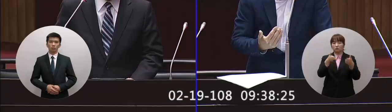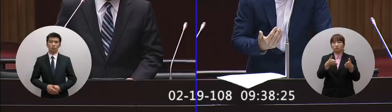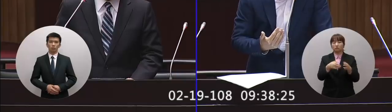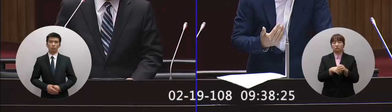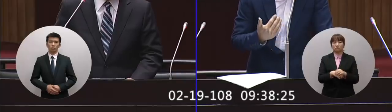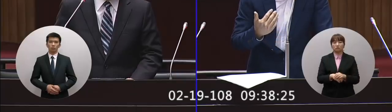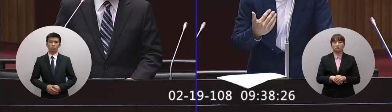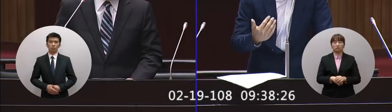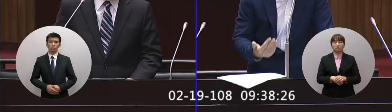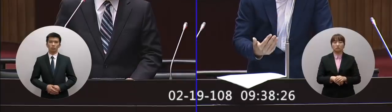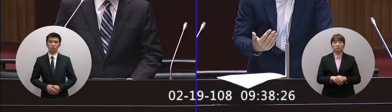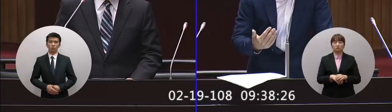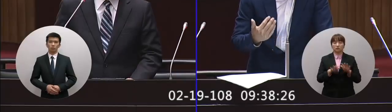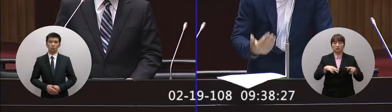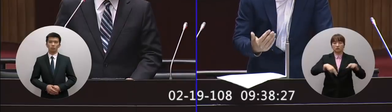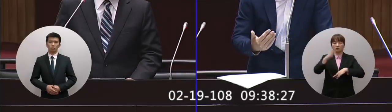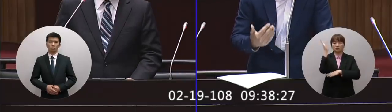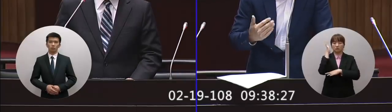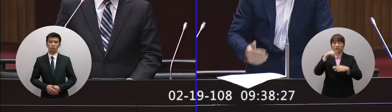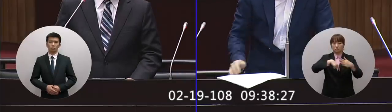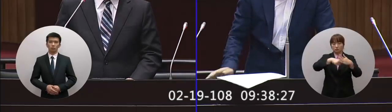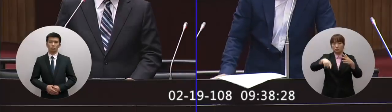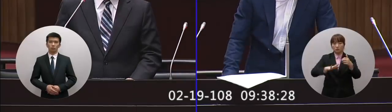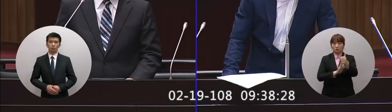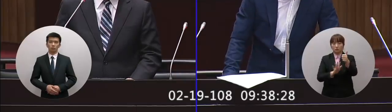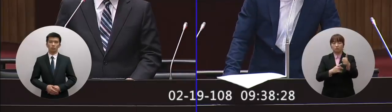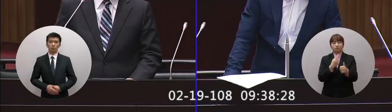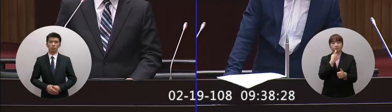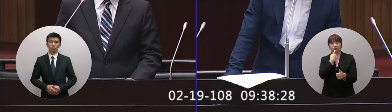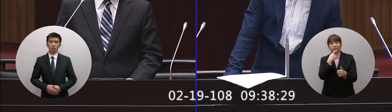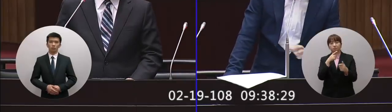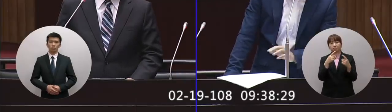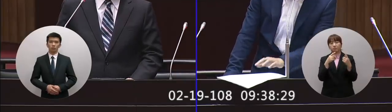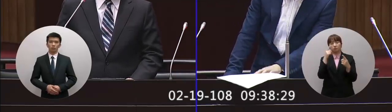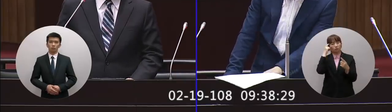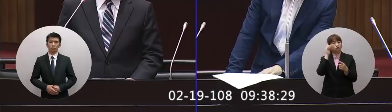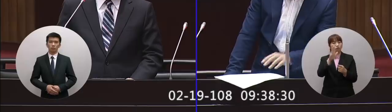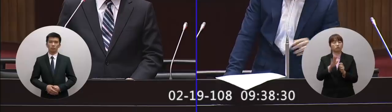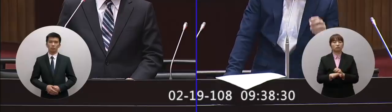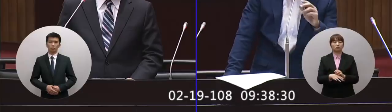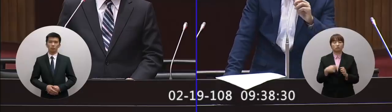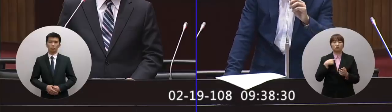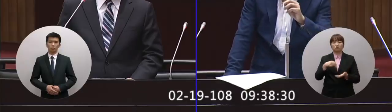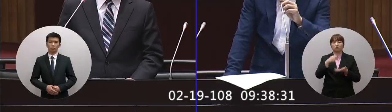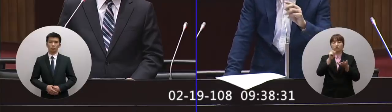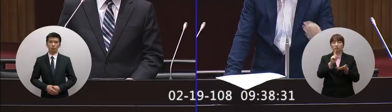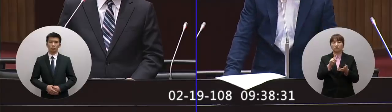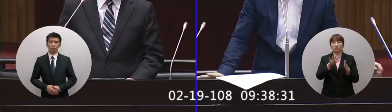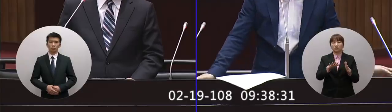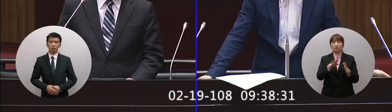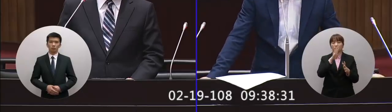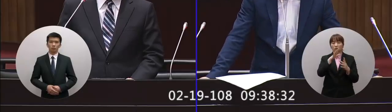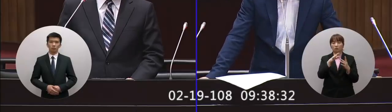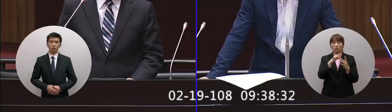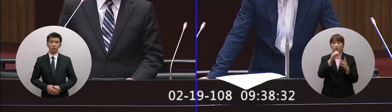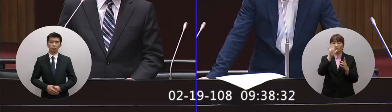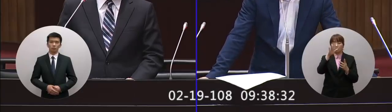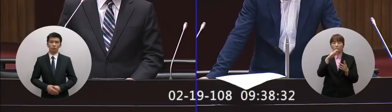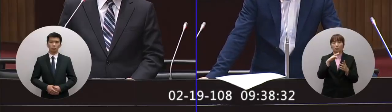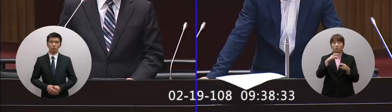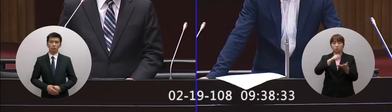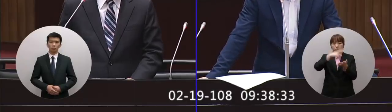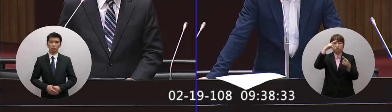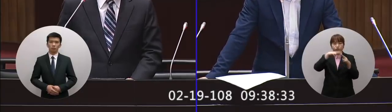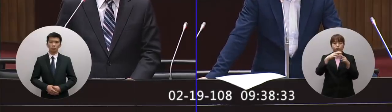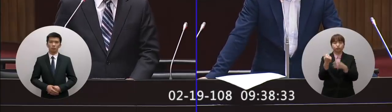有行政院内阁的一个质疑哈。那我为什么这样提哈？现在也有拥核人士提出了